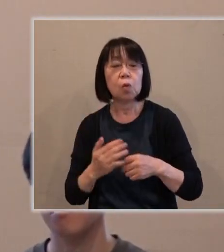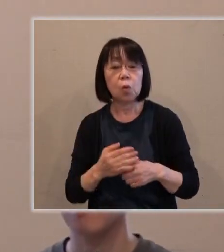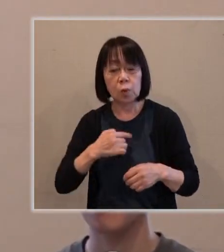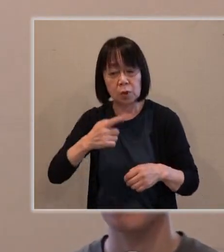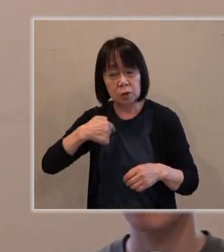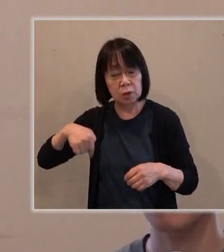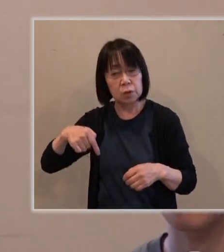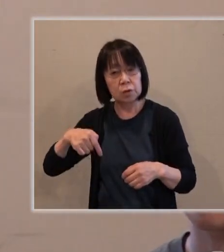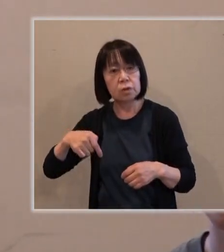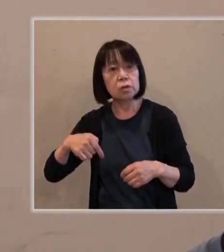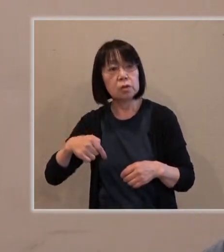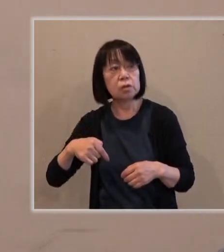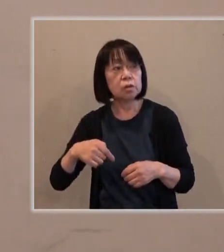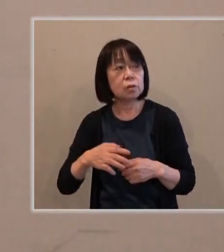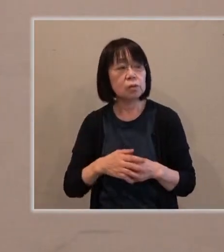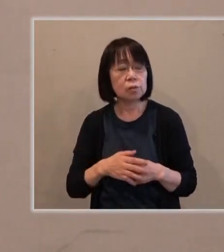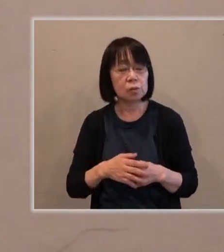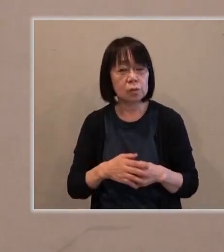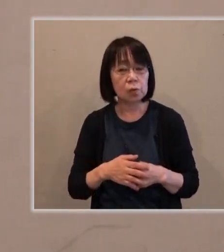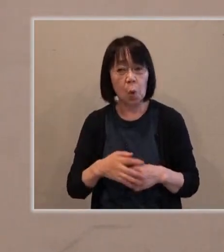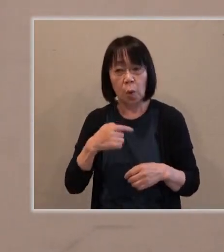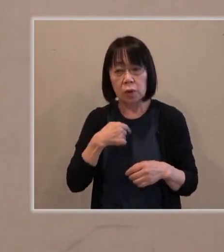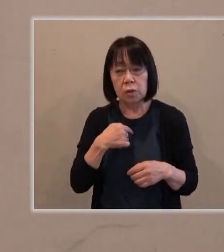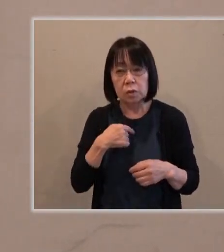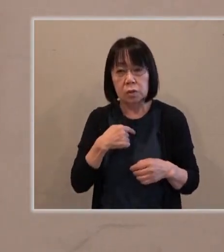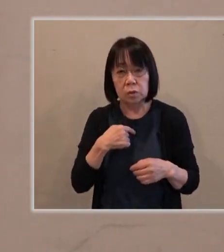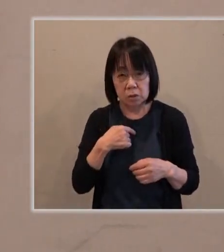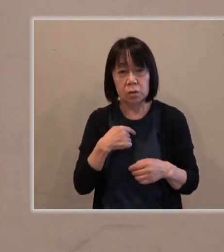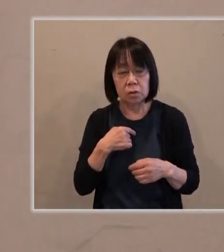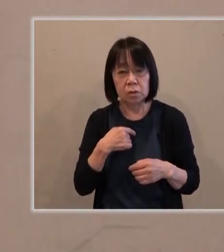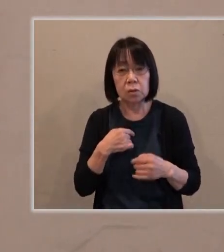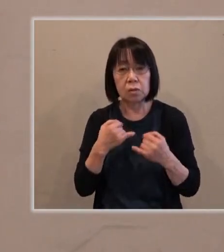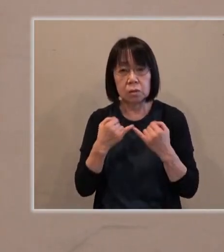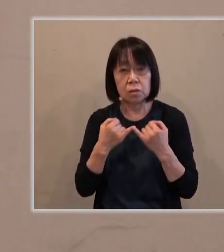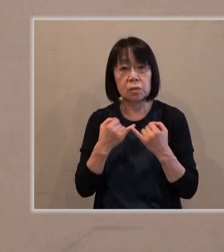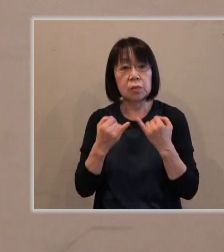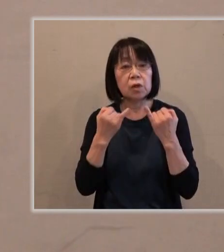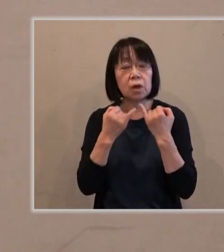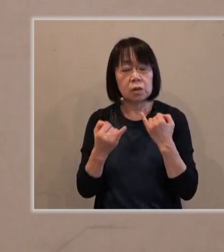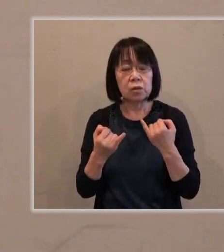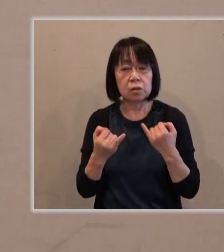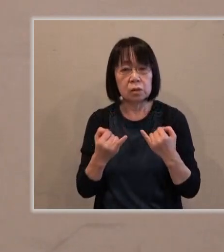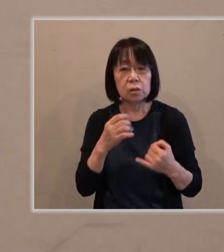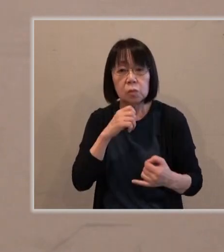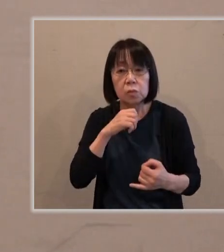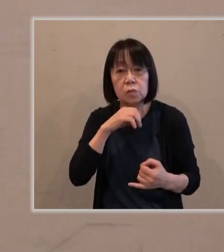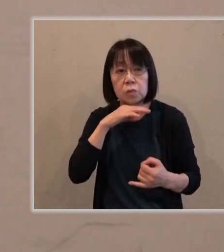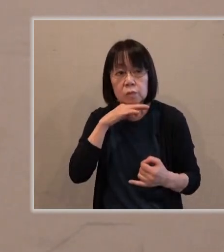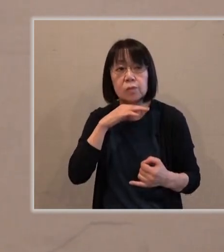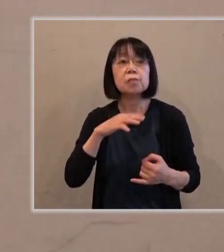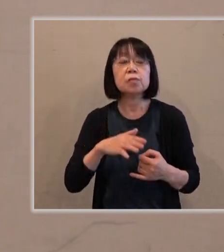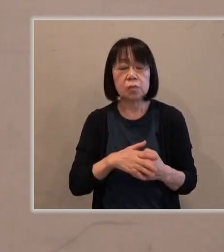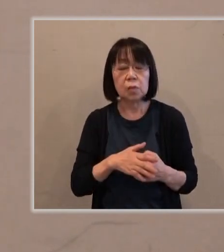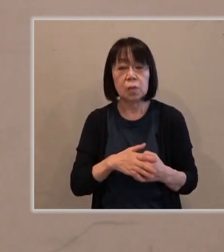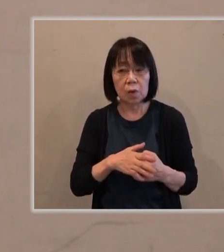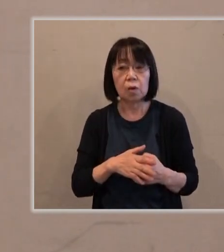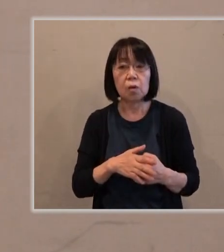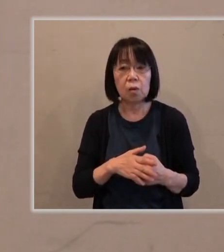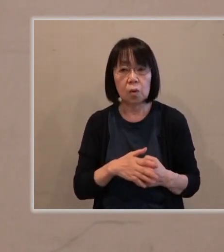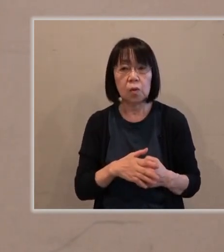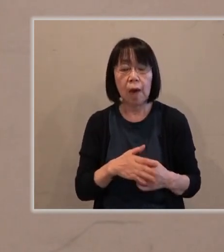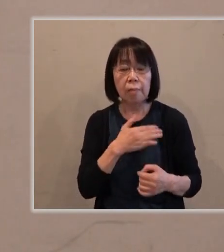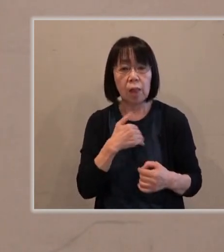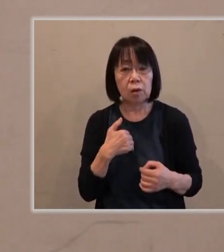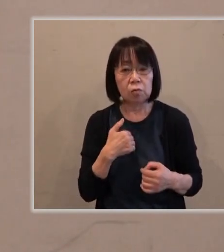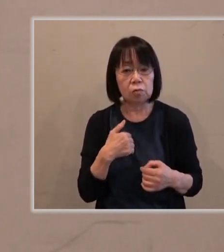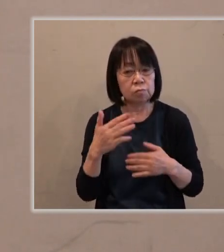私たちってあの一緒にしちゃいけないですね、私みたいにもうある程度の年齢に来てるともうできることも限られてくるん